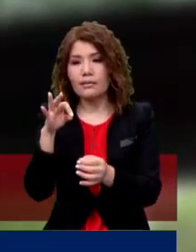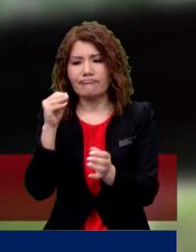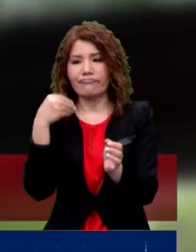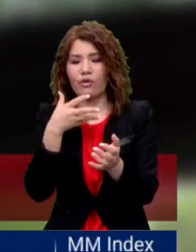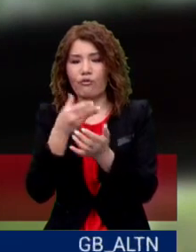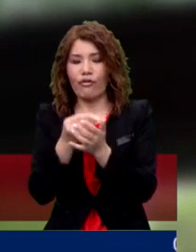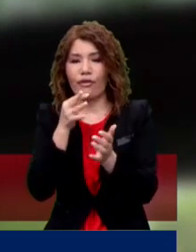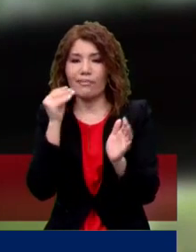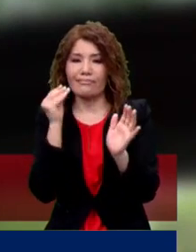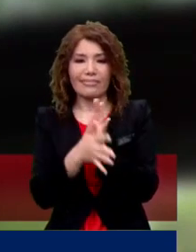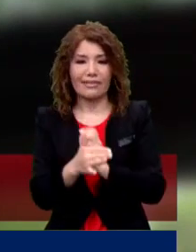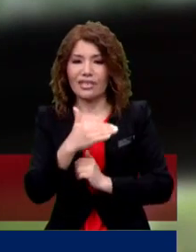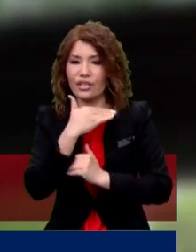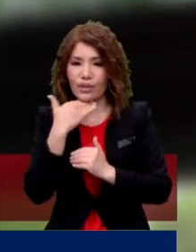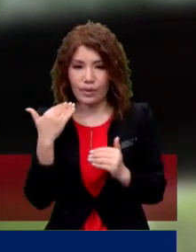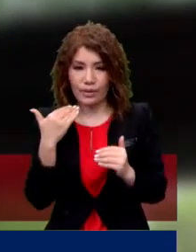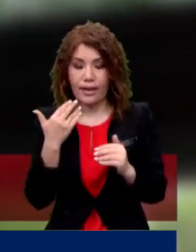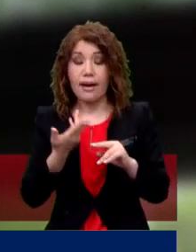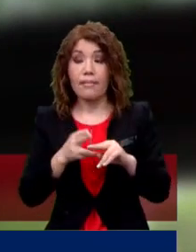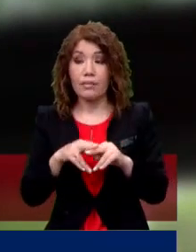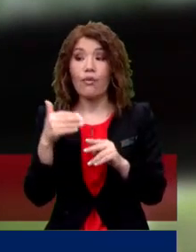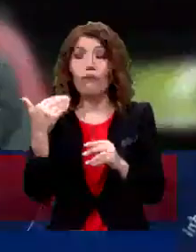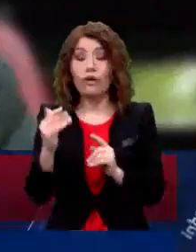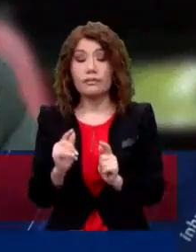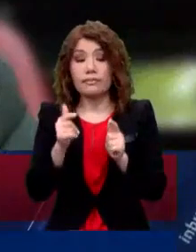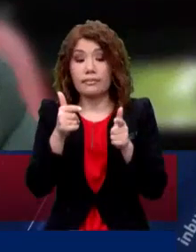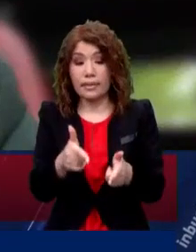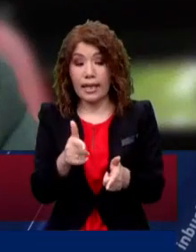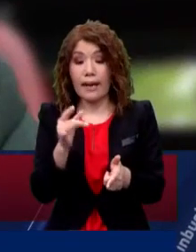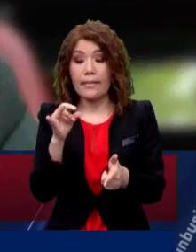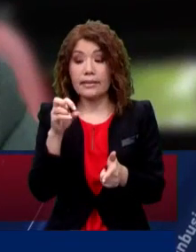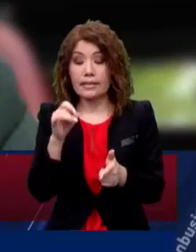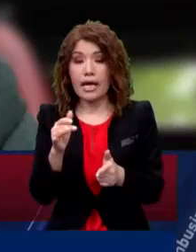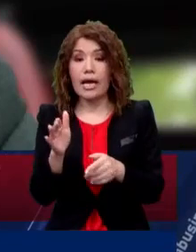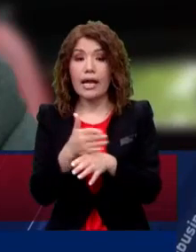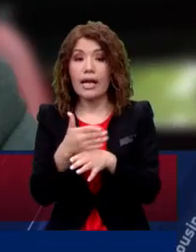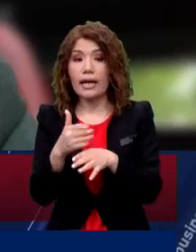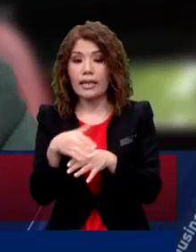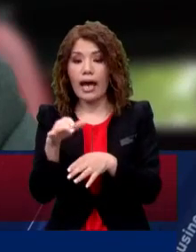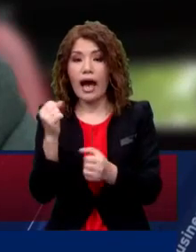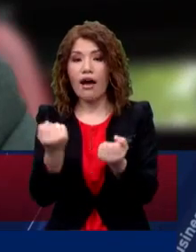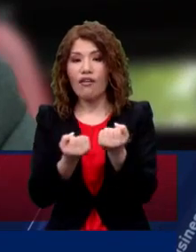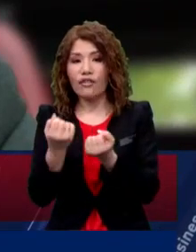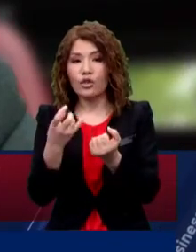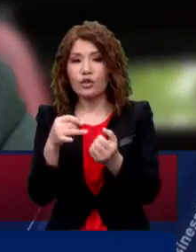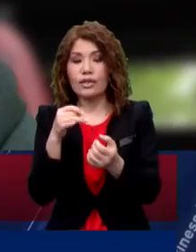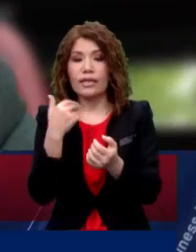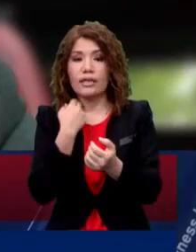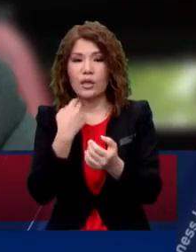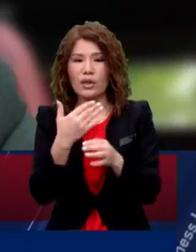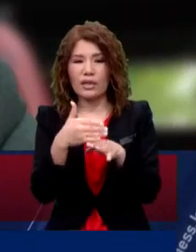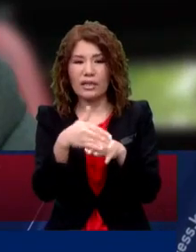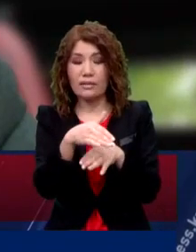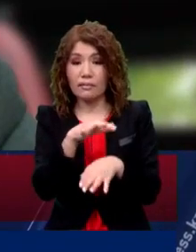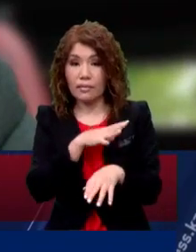келмейді. Сондай ақ сіздер ұсынған баспасөз хабарламасында реттеуші автокөлік кепілге қойылған кезде машина сатып алуға